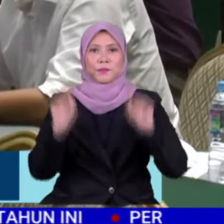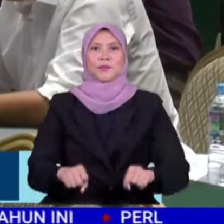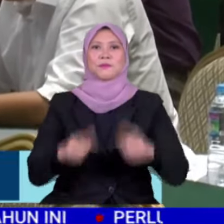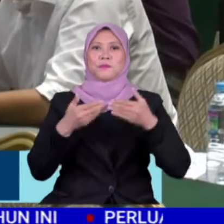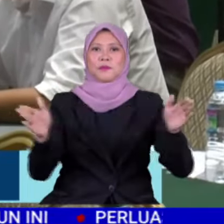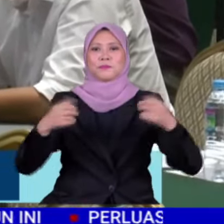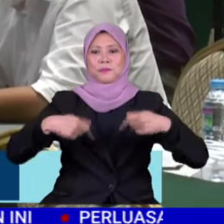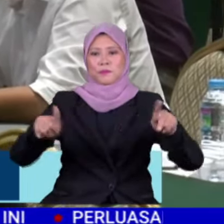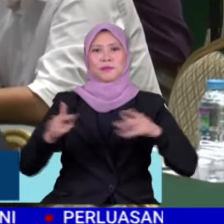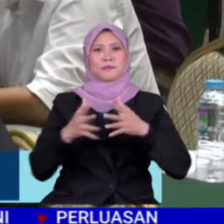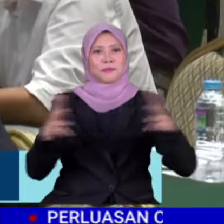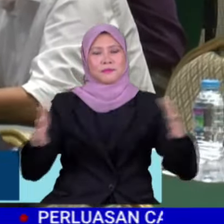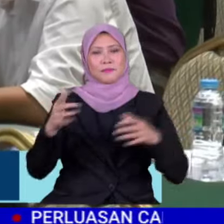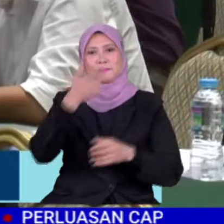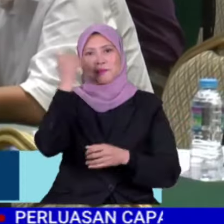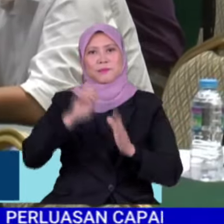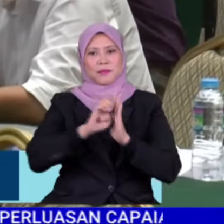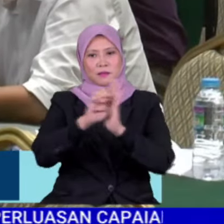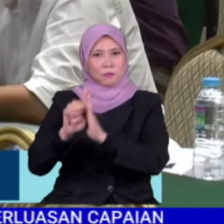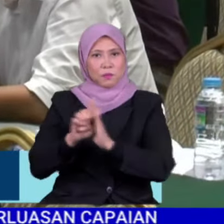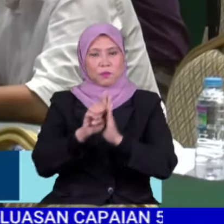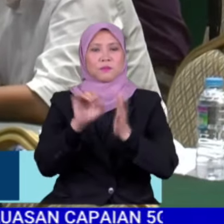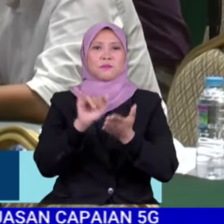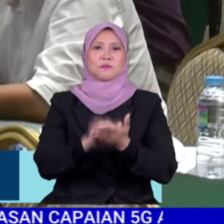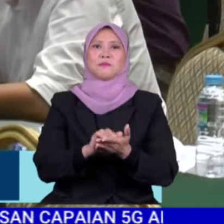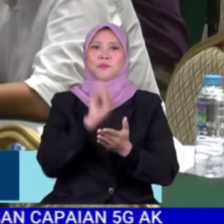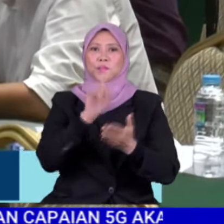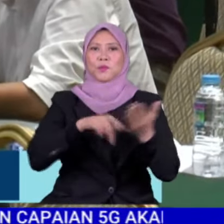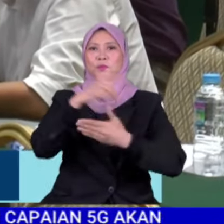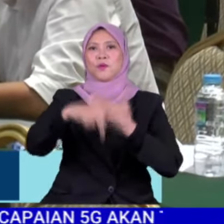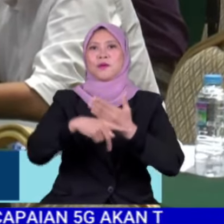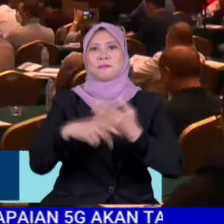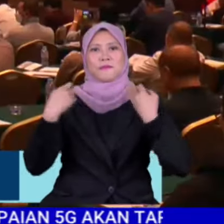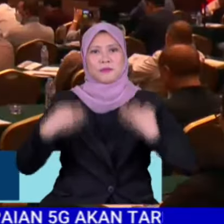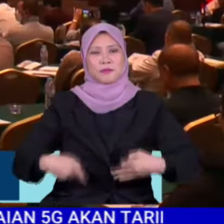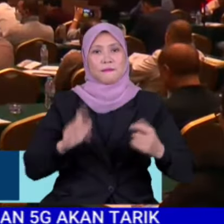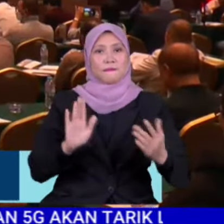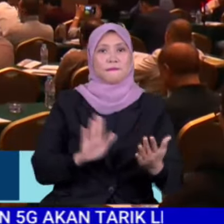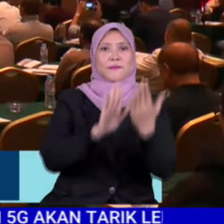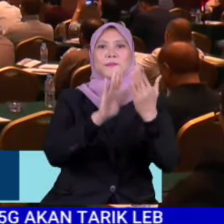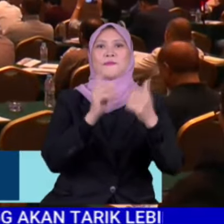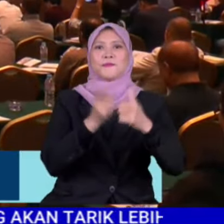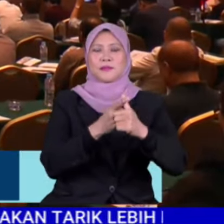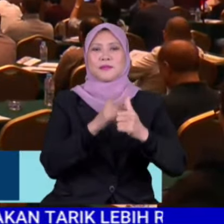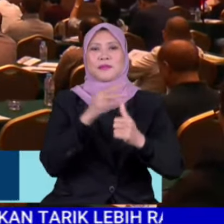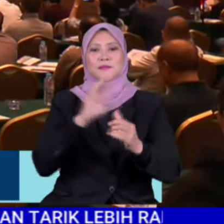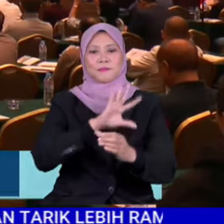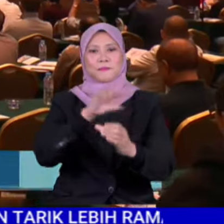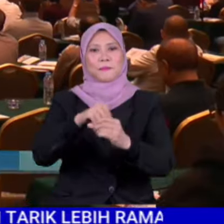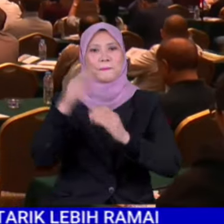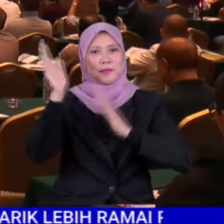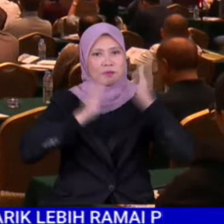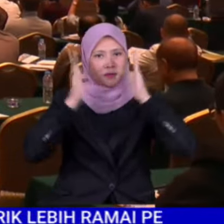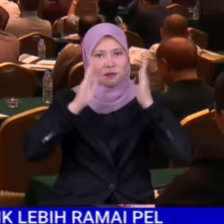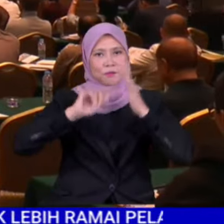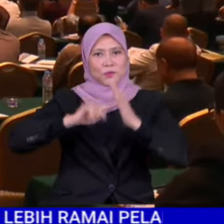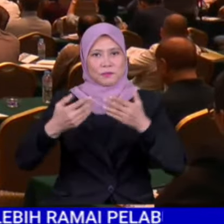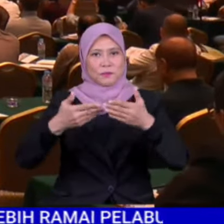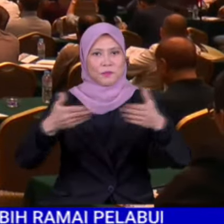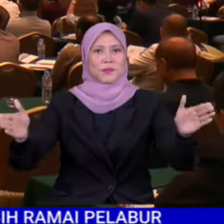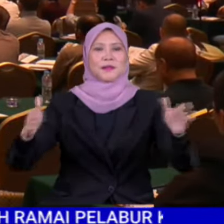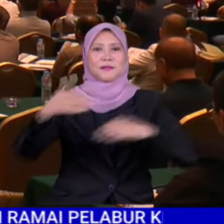membuka peluang lebih besar berikutan Expo berkenaan merupakan program fizikal pertama disertai Malaysia sejak